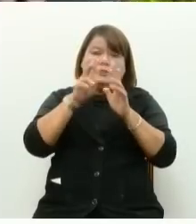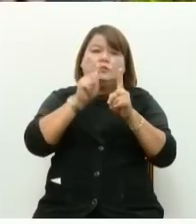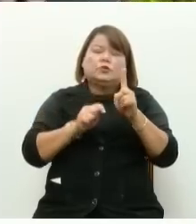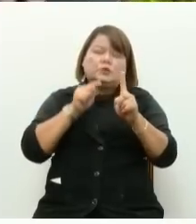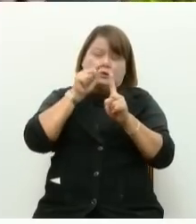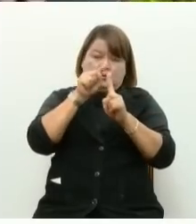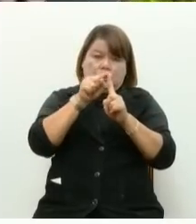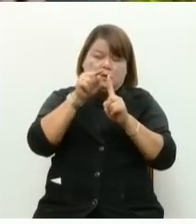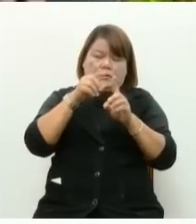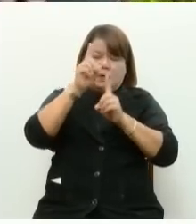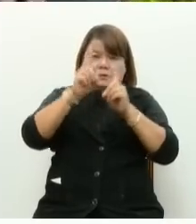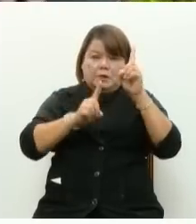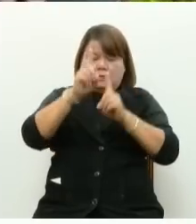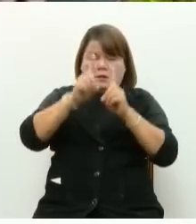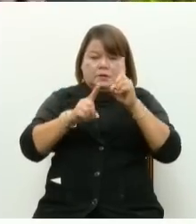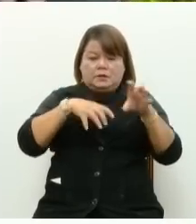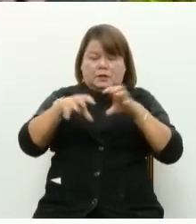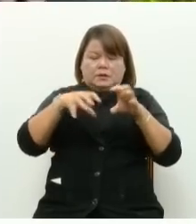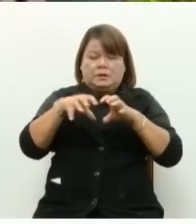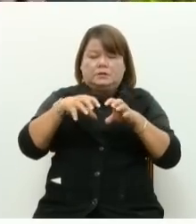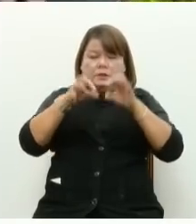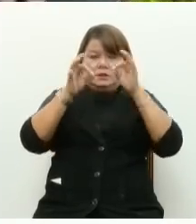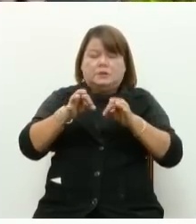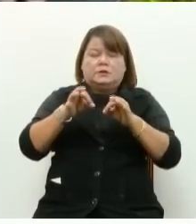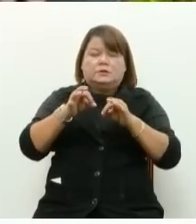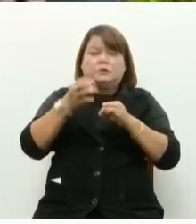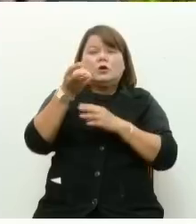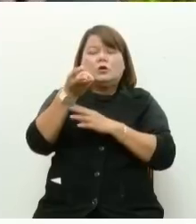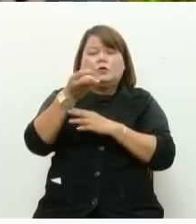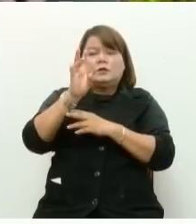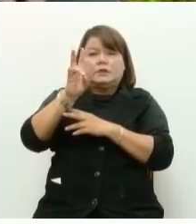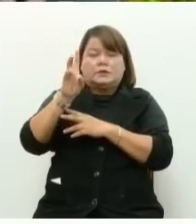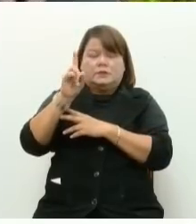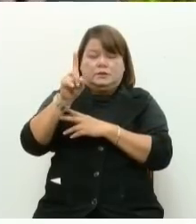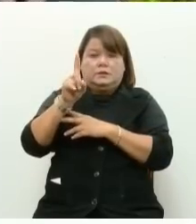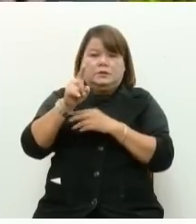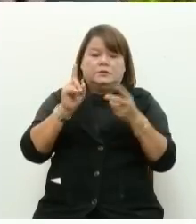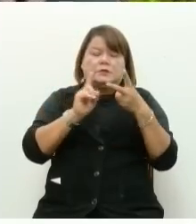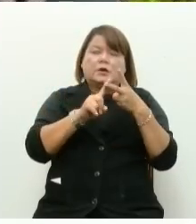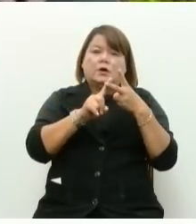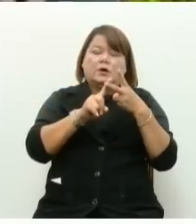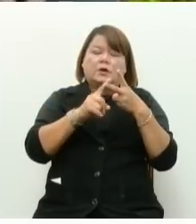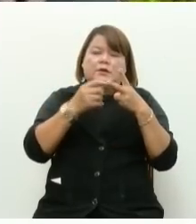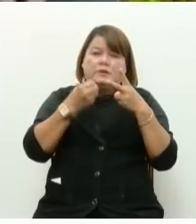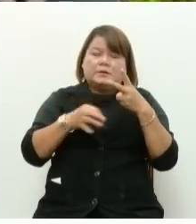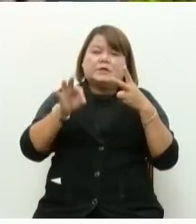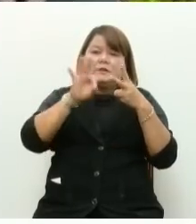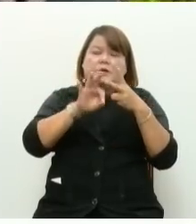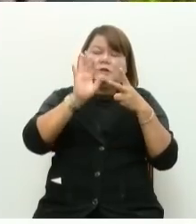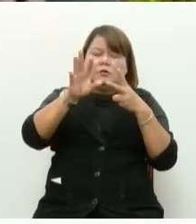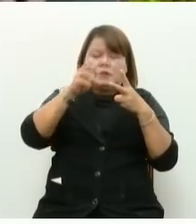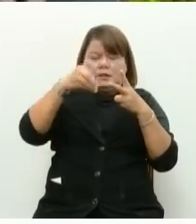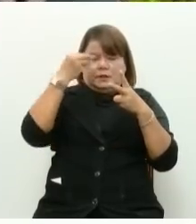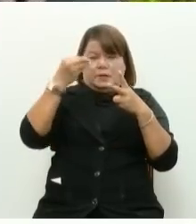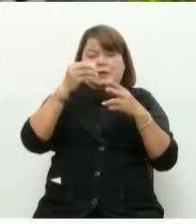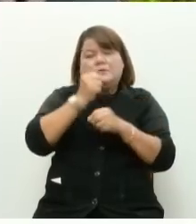พื่อให้มีการประเมินในการตัดสินน้อยลงคือ771อันที่2คือเรื่องของสมรรถนะสำคัญของผู้เรียนแล้วก็ได้มี